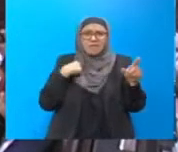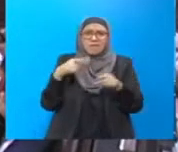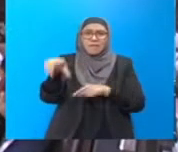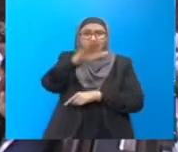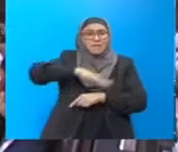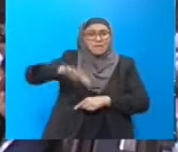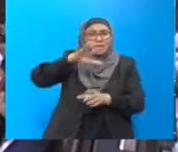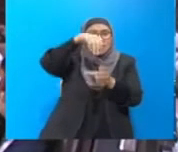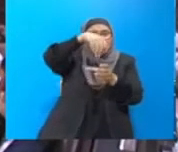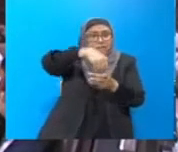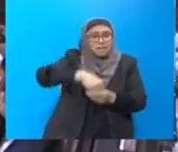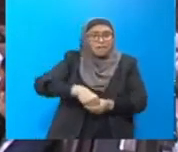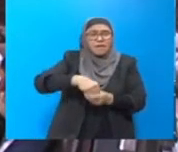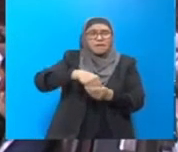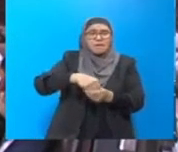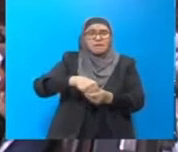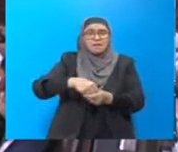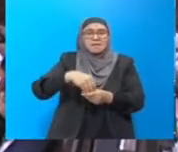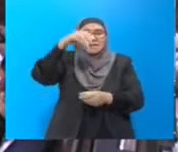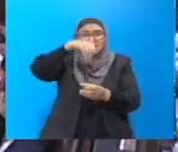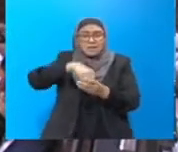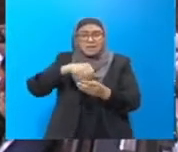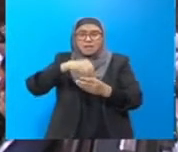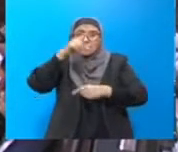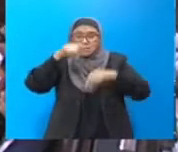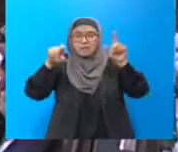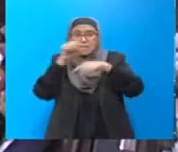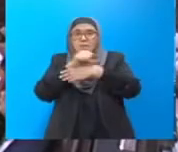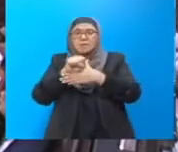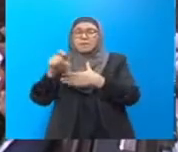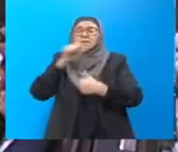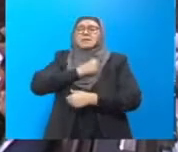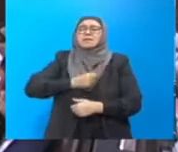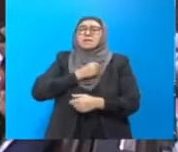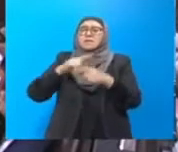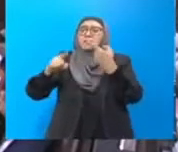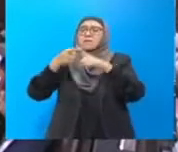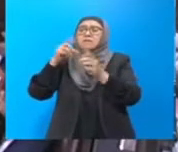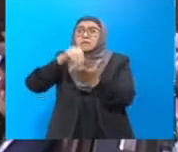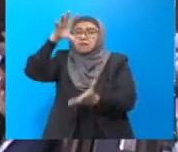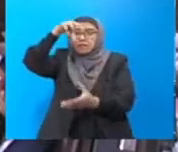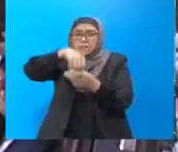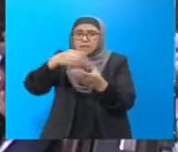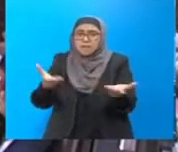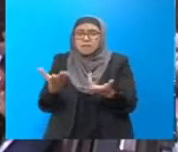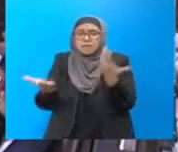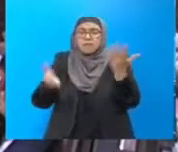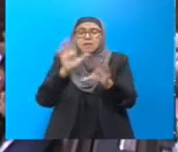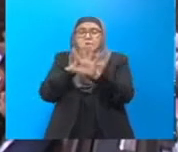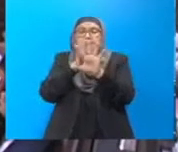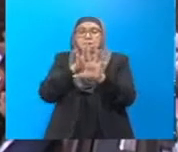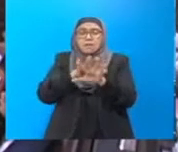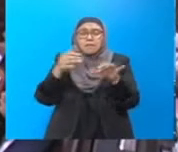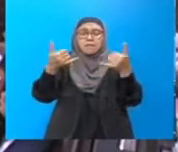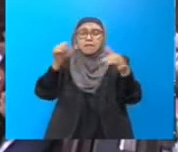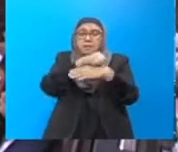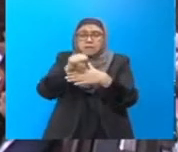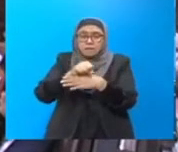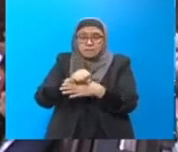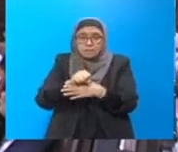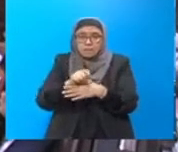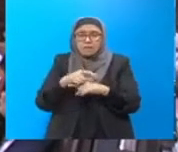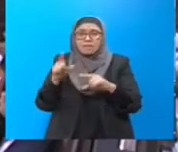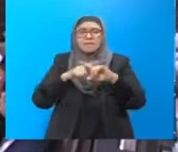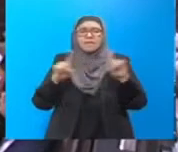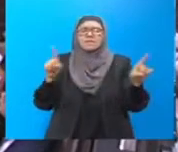yang bermain dalam stok Mita malah sahabatnya kayu-kayu dalam mungkin ramai stok tetapi tidak hadir kita mengenakan Cukai